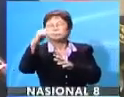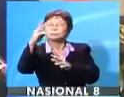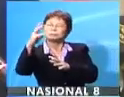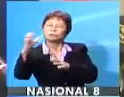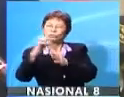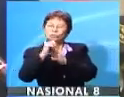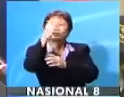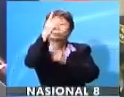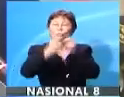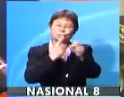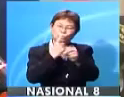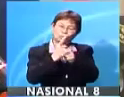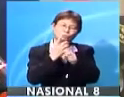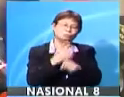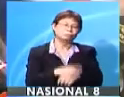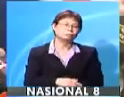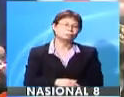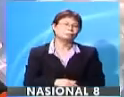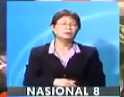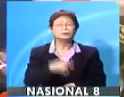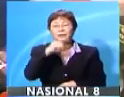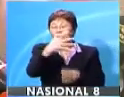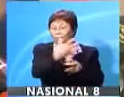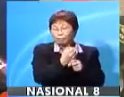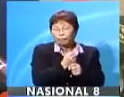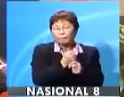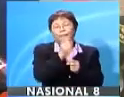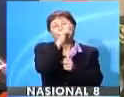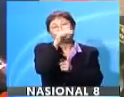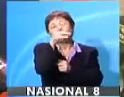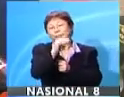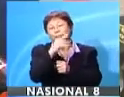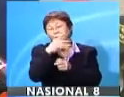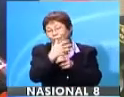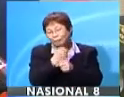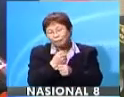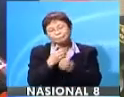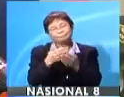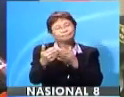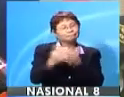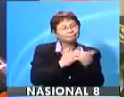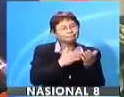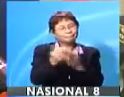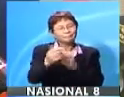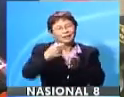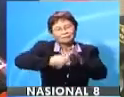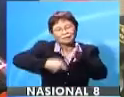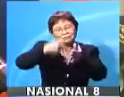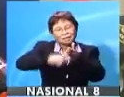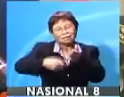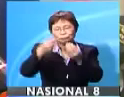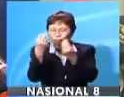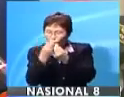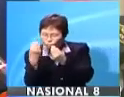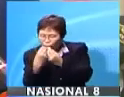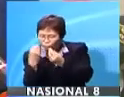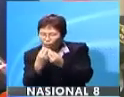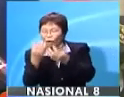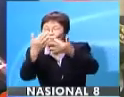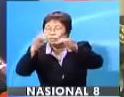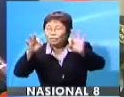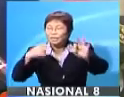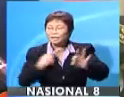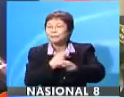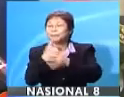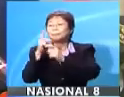RM600 setahun. Walaupun dia tak dapat BRIM secara direct, tapi secara tax punya calculation ni, relief yang kita bagi ni,